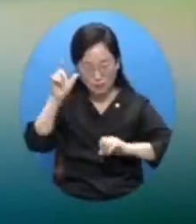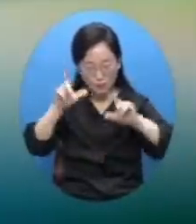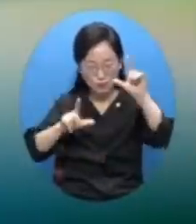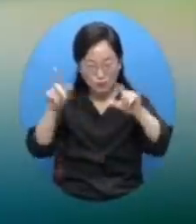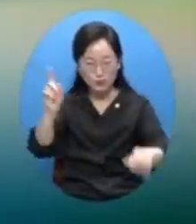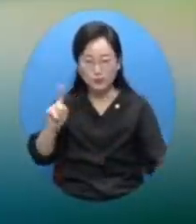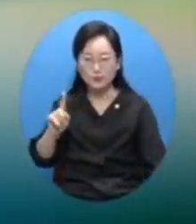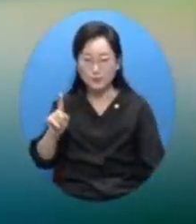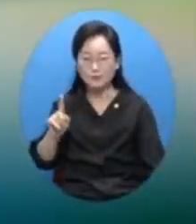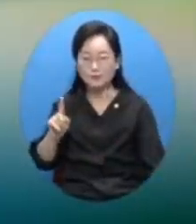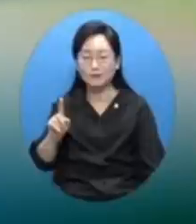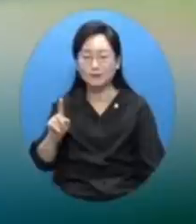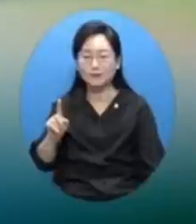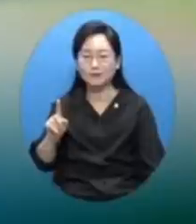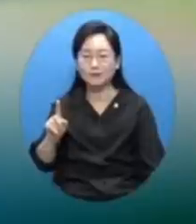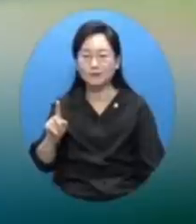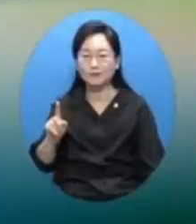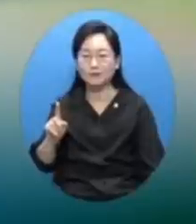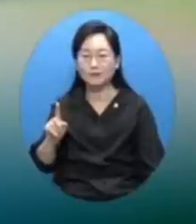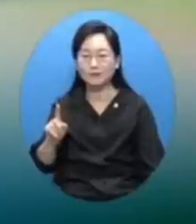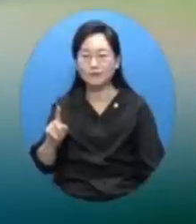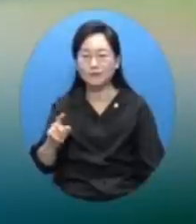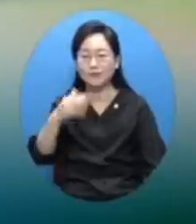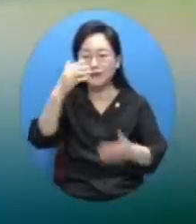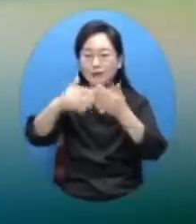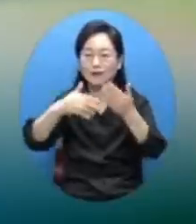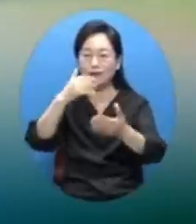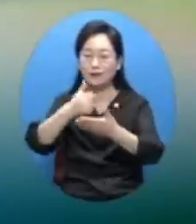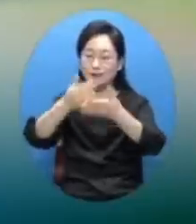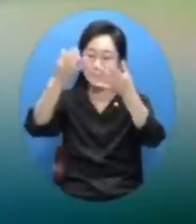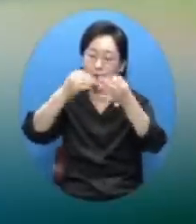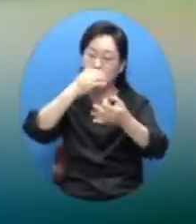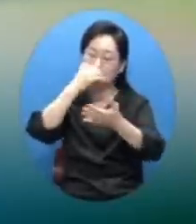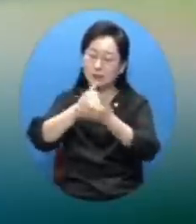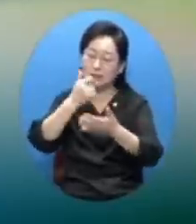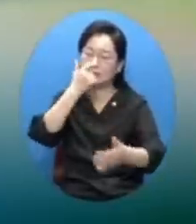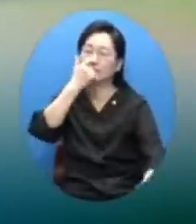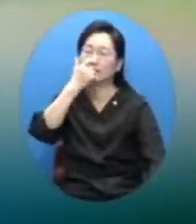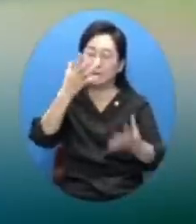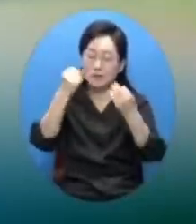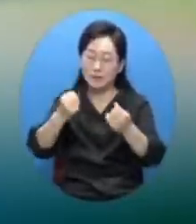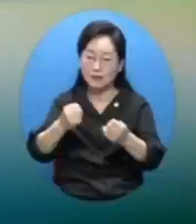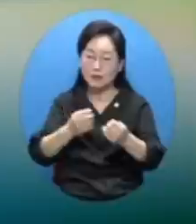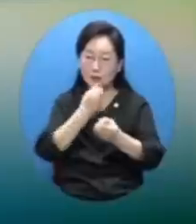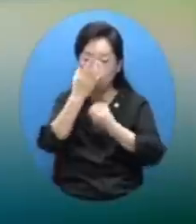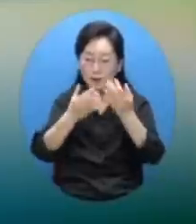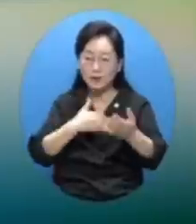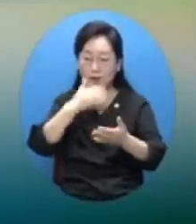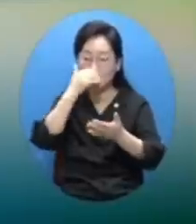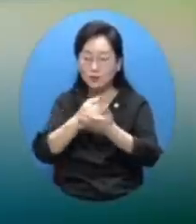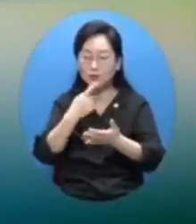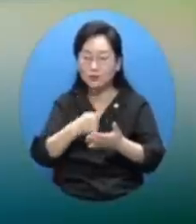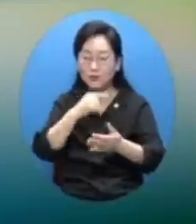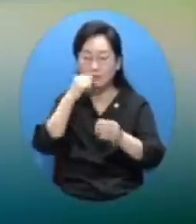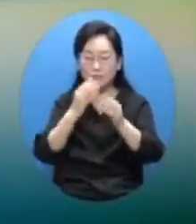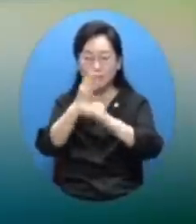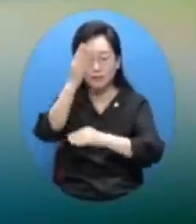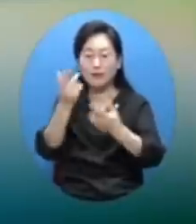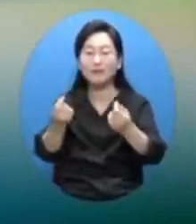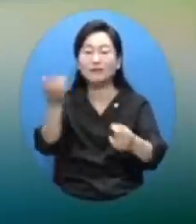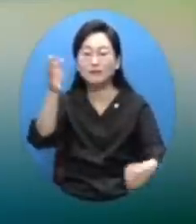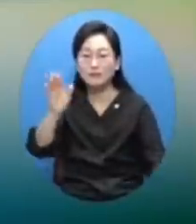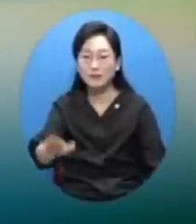보니까 하나님의 지은 죄가 너무 많아서이 같은 고백을 합니다 내 지은 이제 주홍빛 같더라도